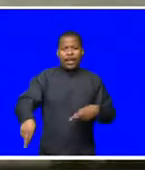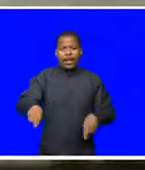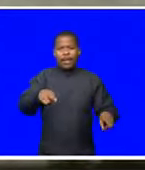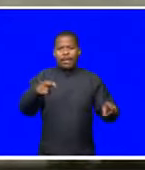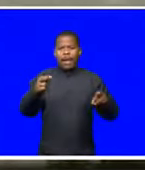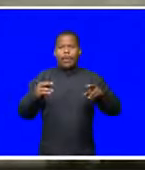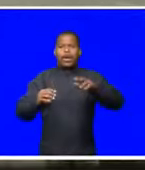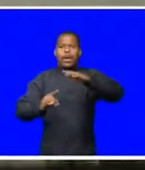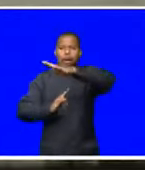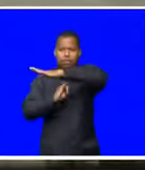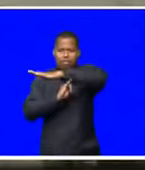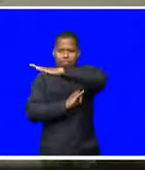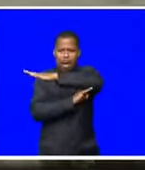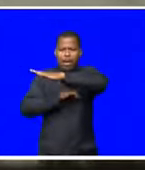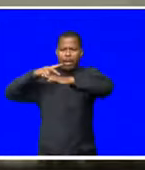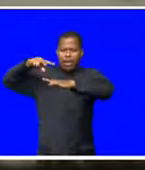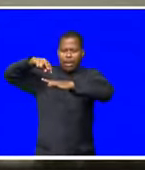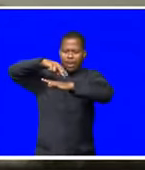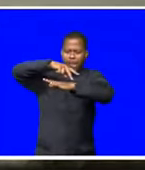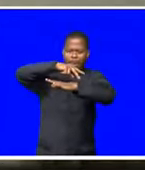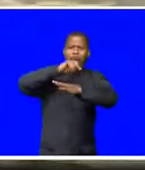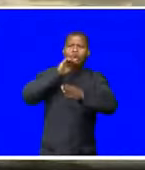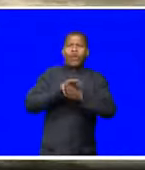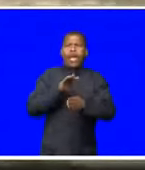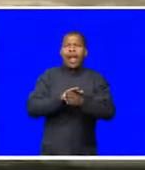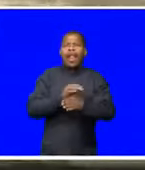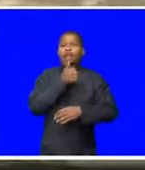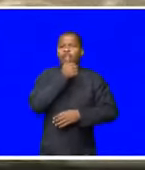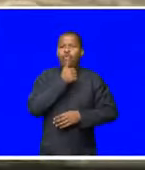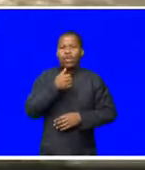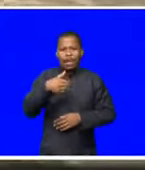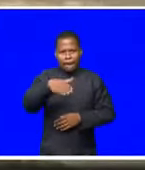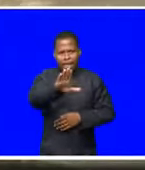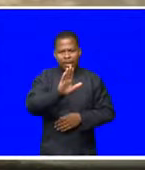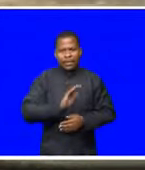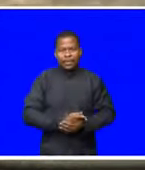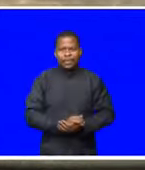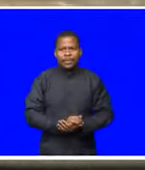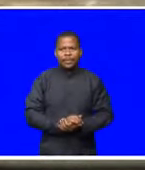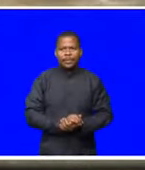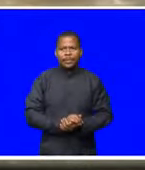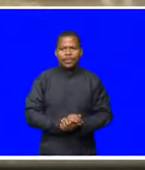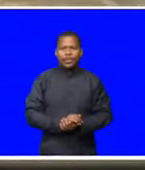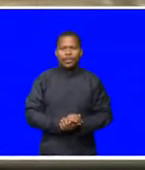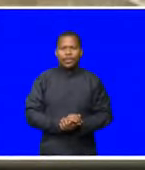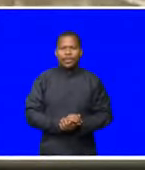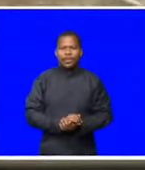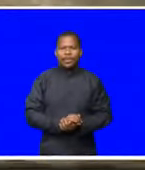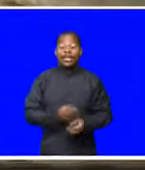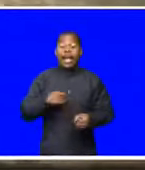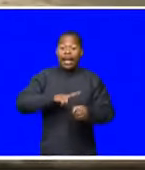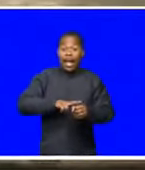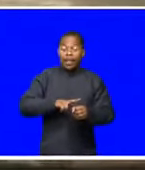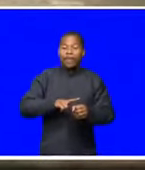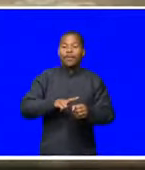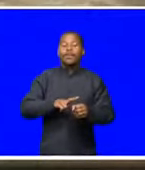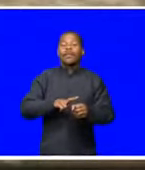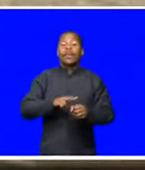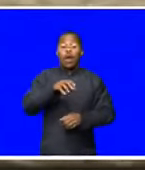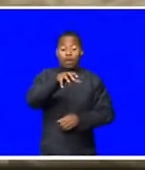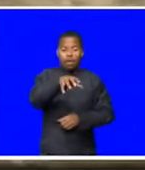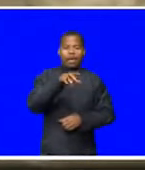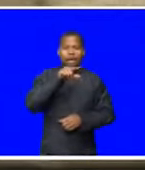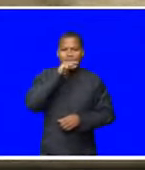kanti nelibhulohole liyisetshenziswa sive lesiwelela ngesheya silibangise kugege naso sicaphele kulandzela ukuthi emanti yahamba